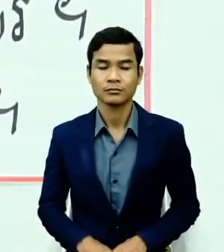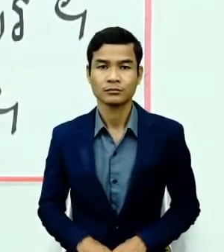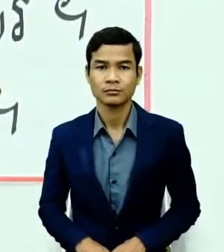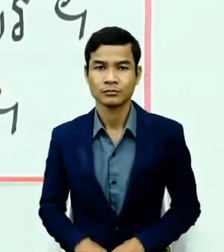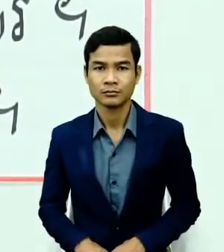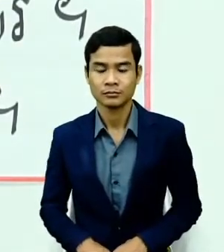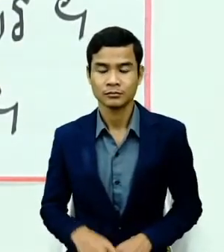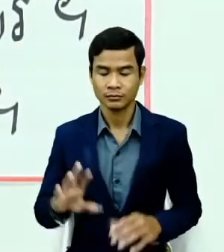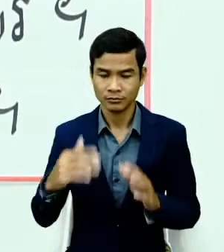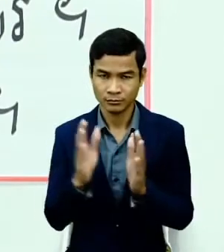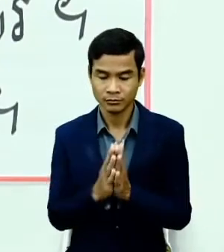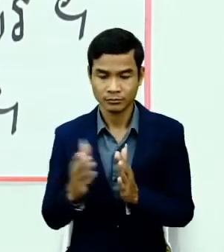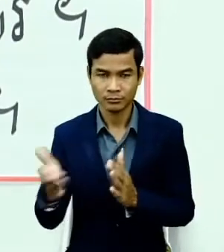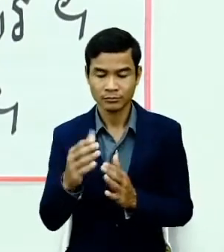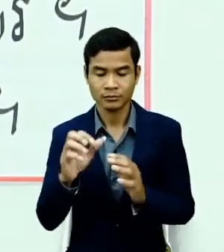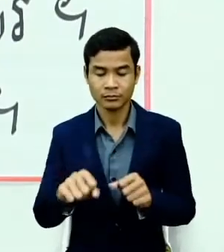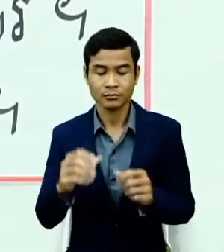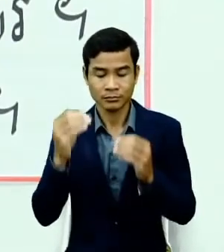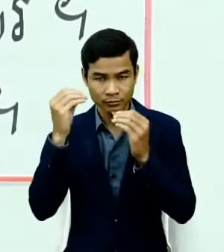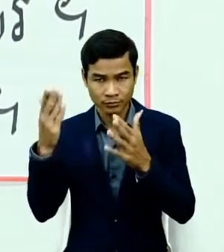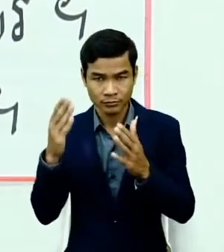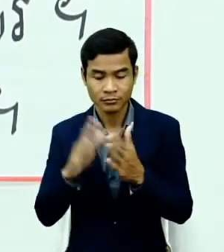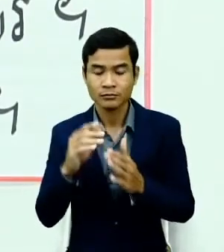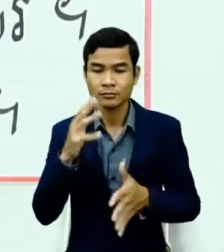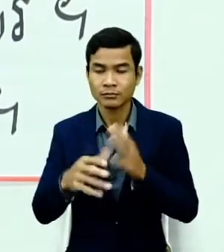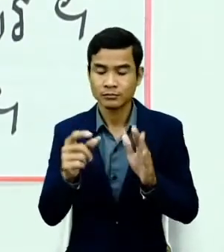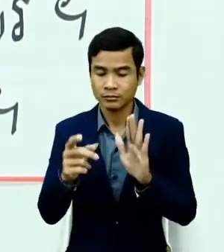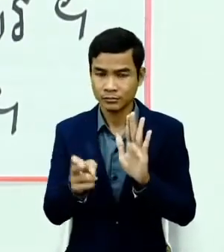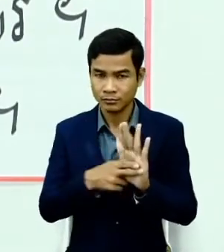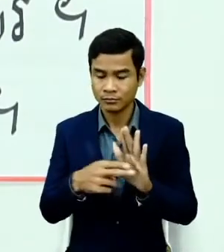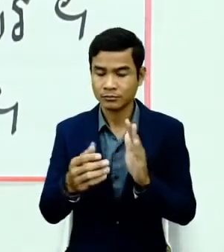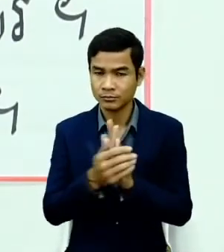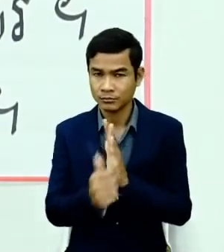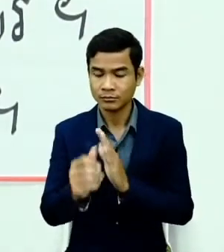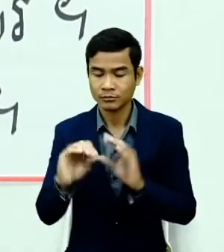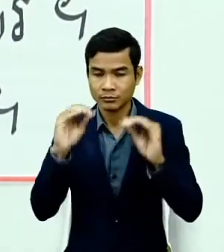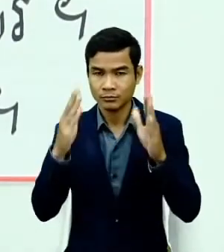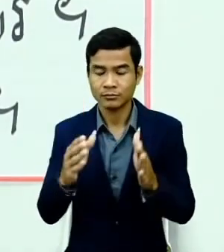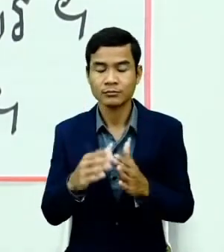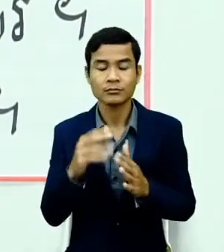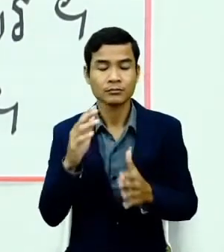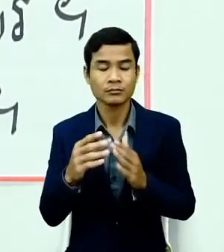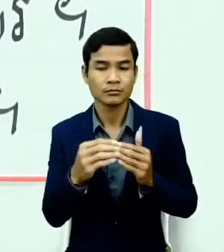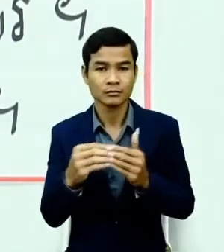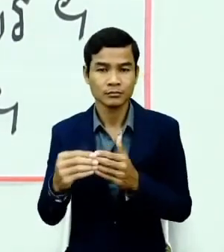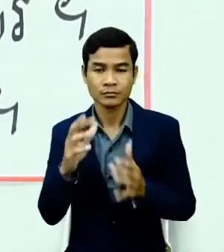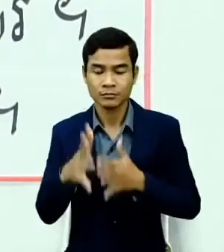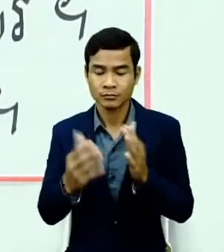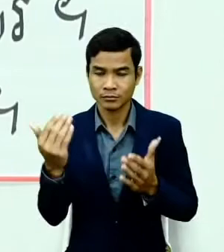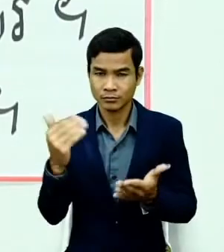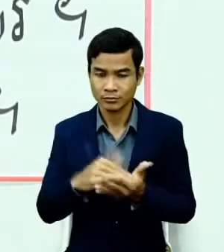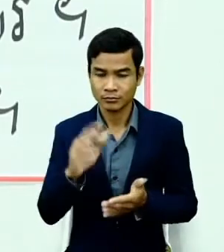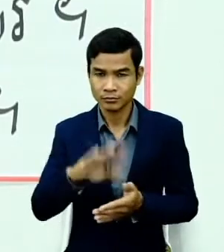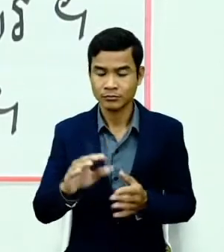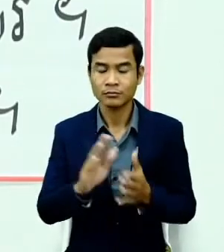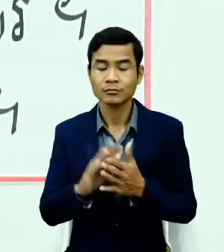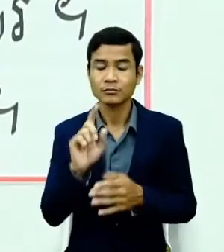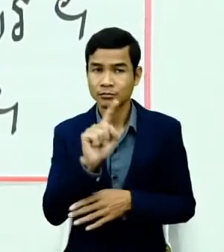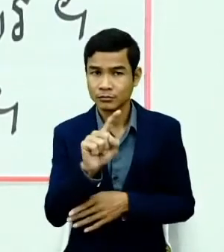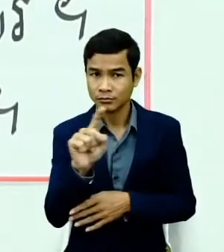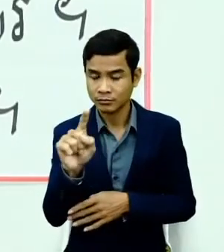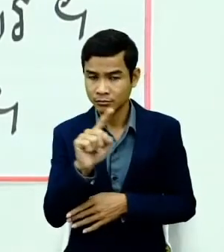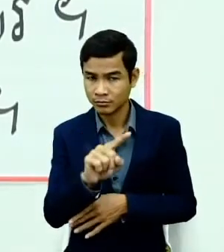អរគុណកូនឥឡូវដើម្បីឲ្យកូនកូនអានកាន់តែស្ទាត់អ្នកគ្រូនាំកូនកូនទៅវឹកហាត់អានម្ដងទៀតណាកូនចង្អុលដូចអ្នកគ្រូ